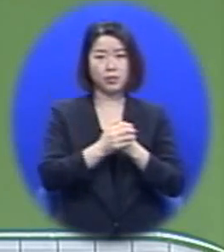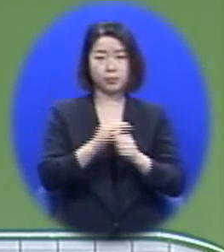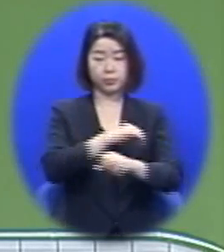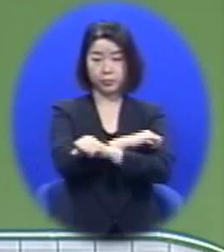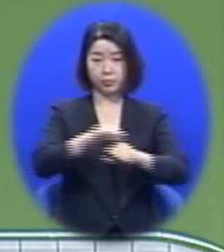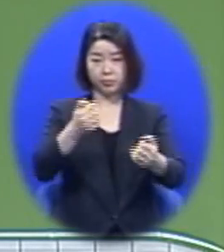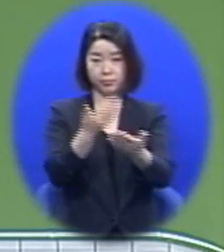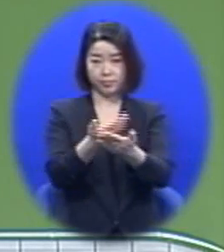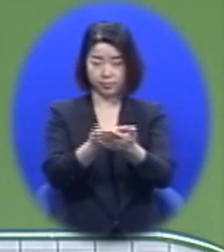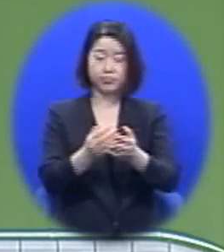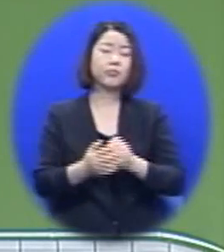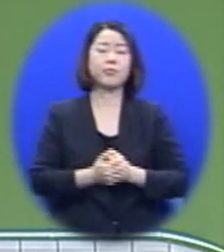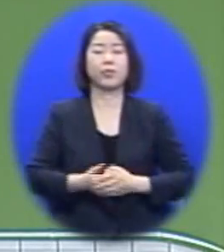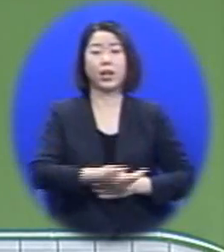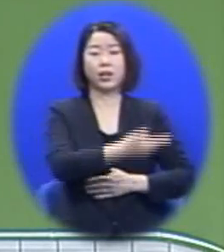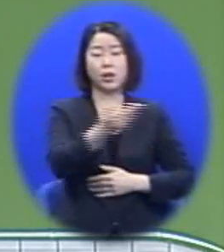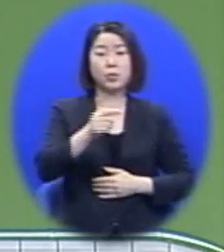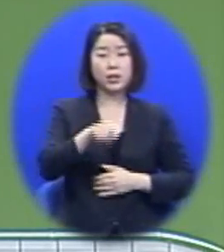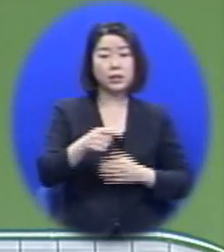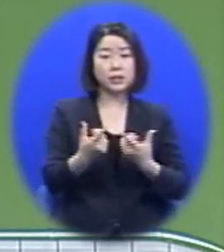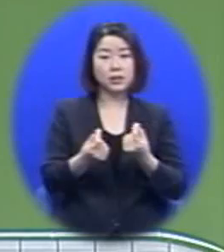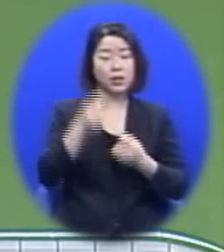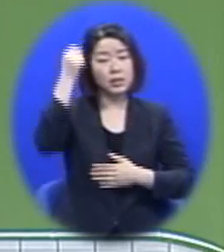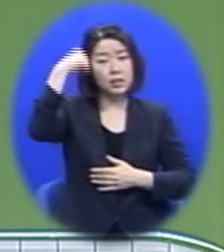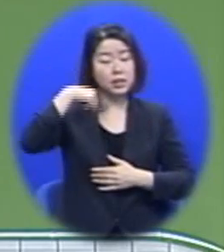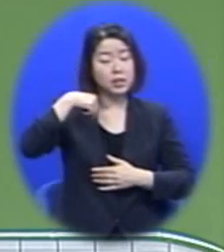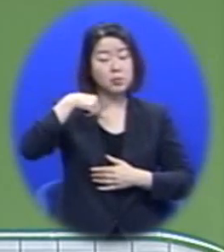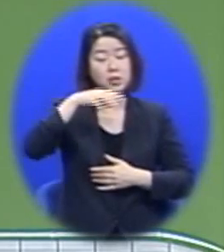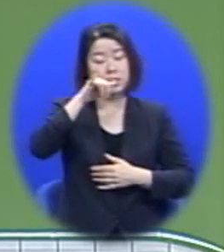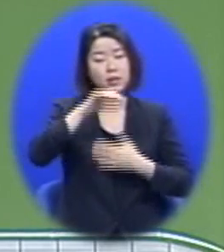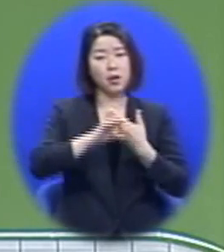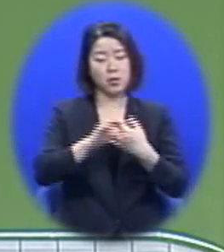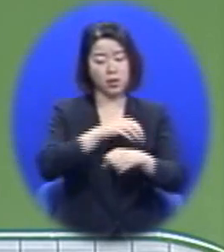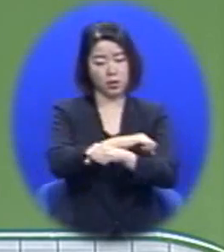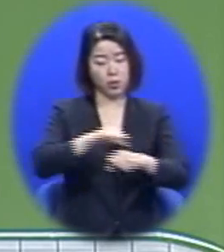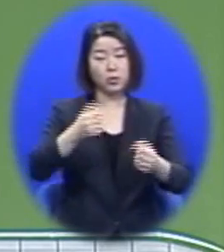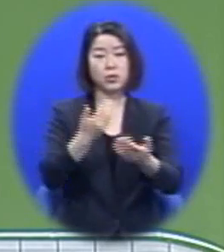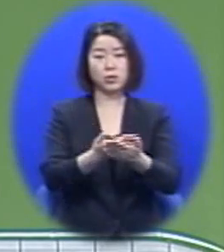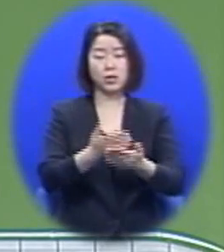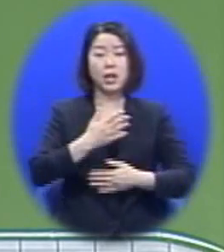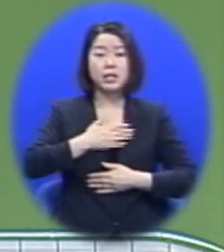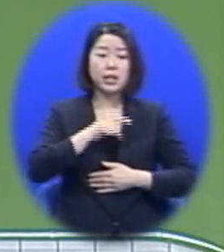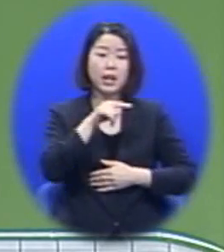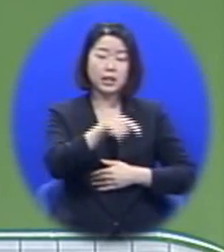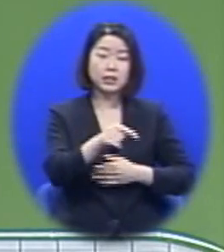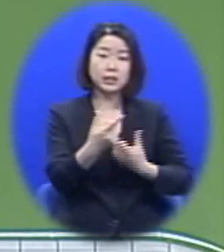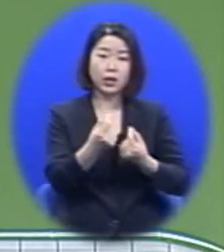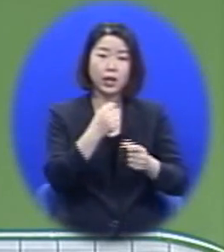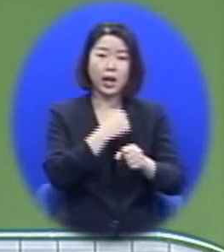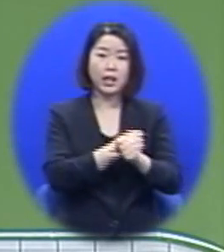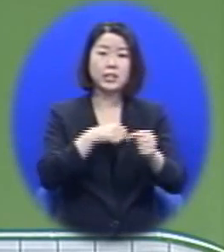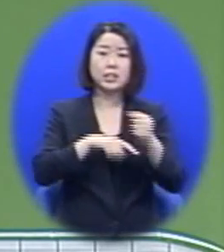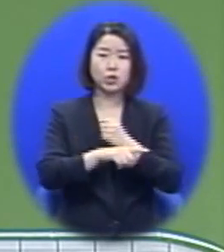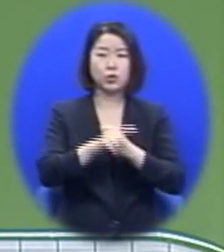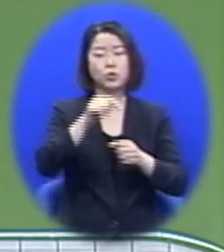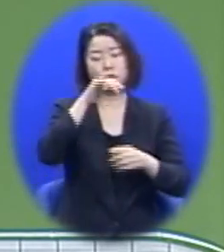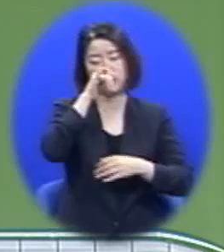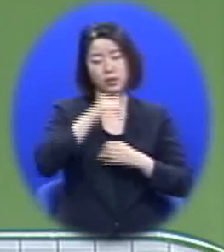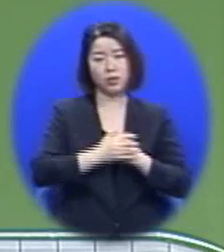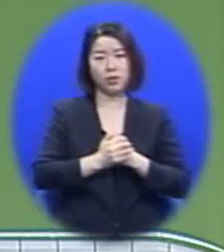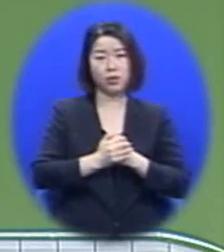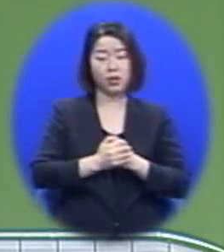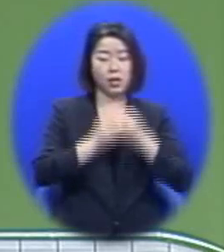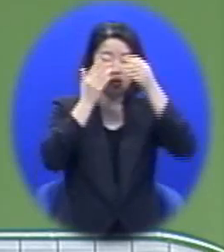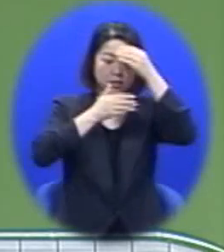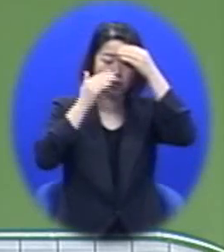용서하세요. 여러분들이 그런 느낌이 드신다면 용서하세요. 제가 그렇게 하는 데는 이유가 있는 거예요.